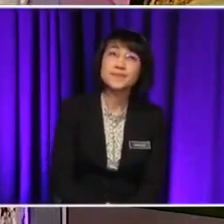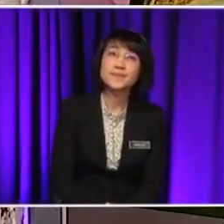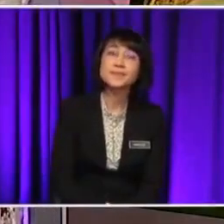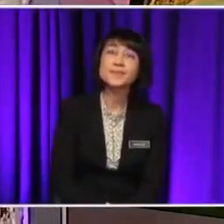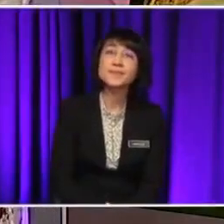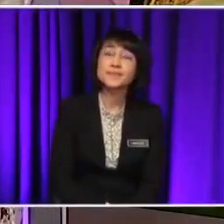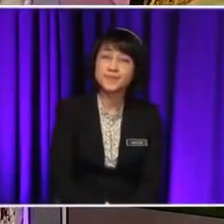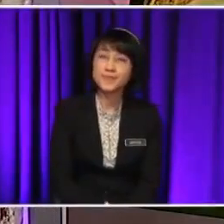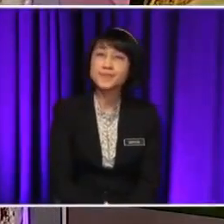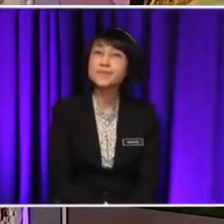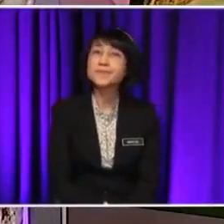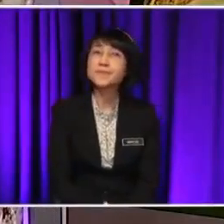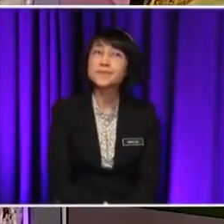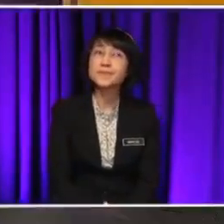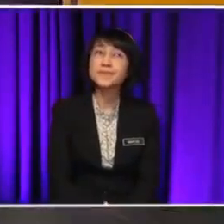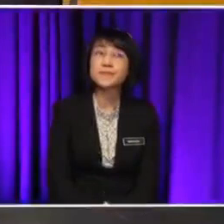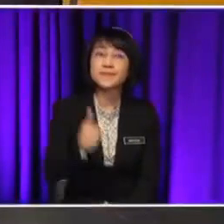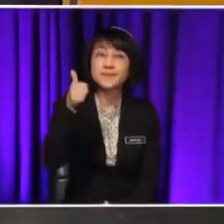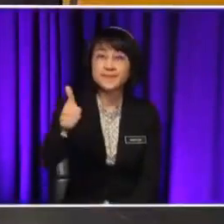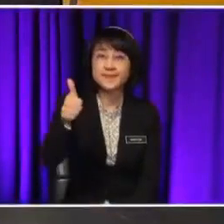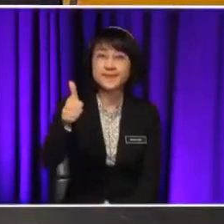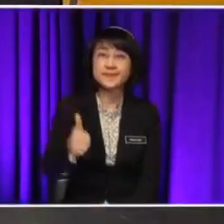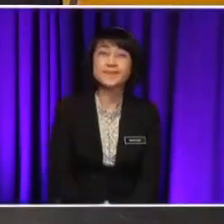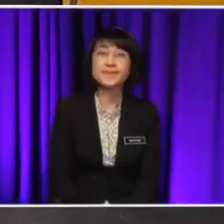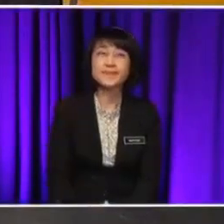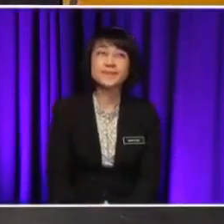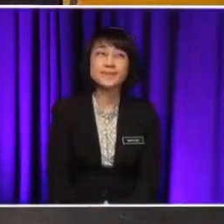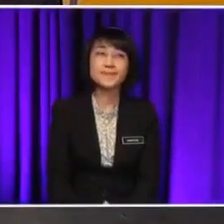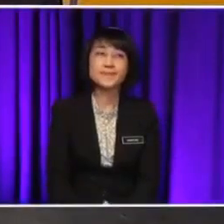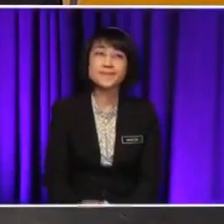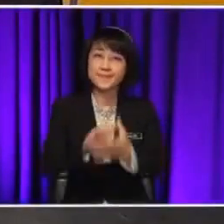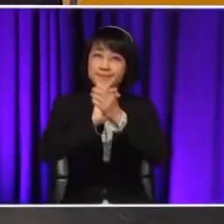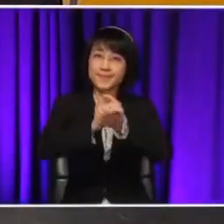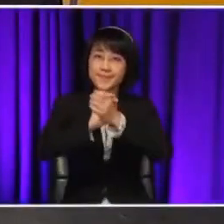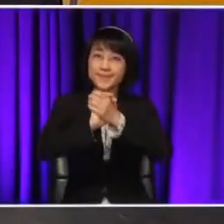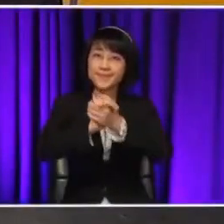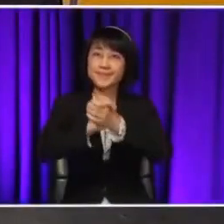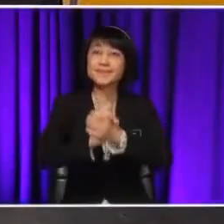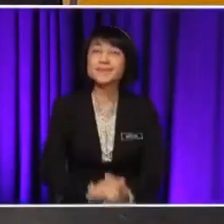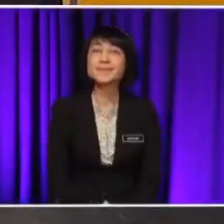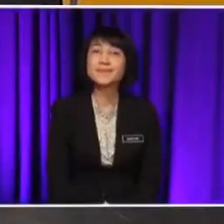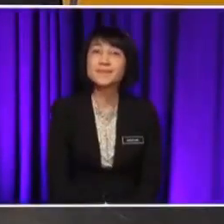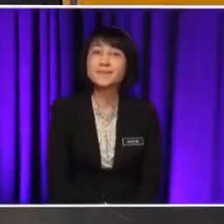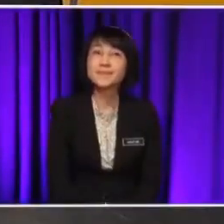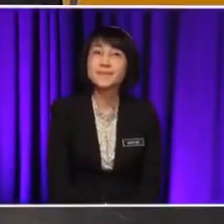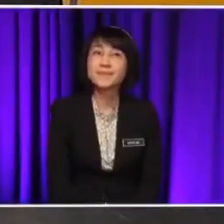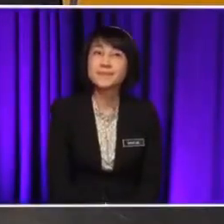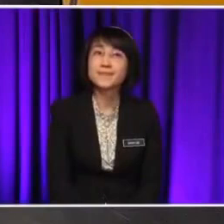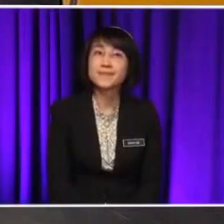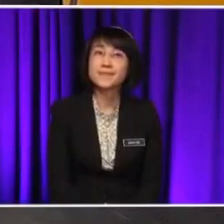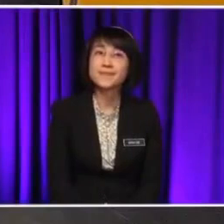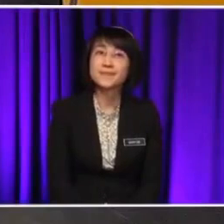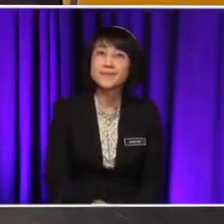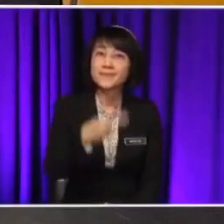Okey, berikutnya. Hebat jawapan dia. Tahniah, Dennis. Tahniah. Okey, kita tengok kepada tajuk yang